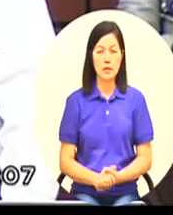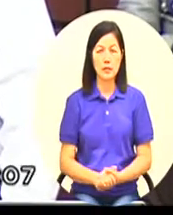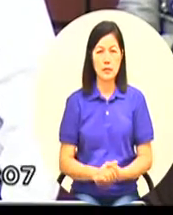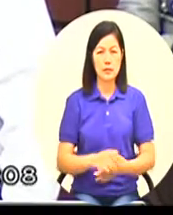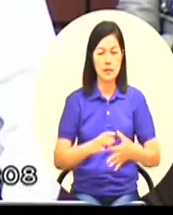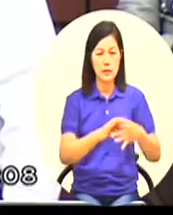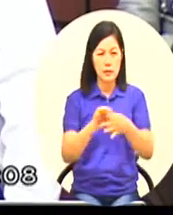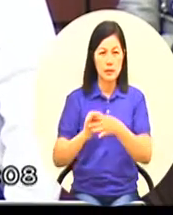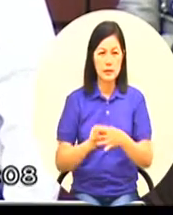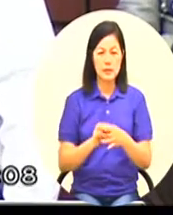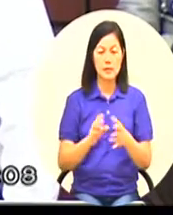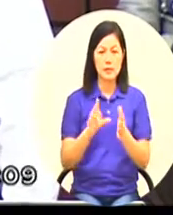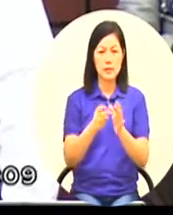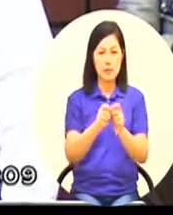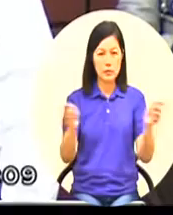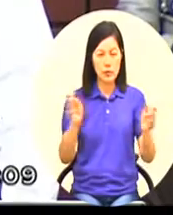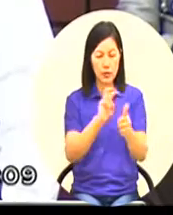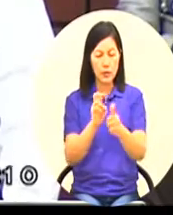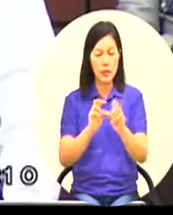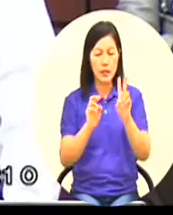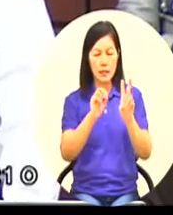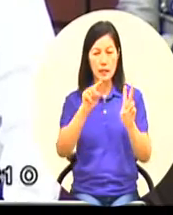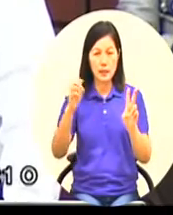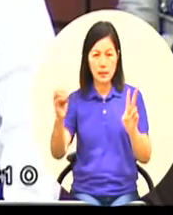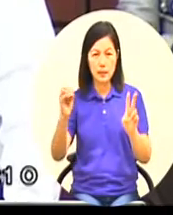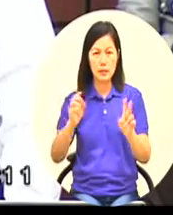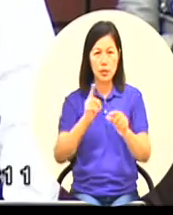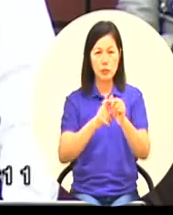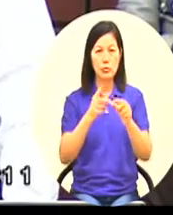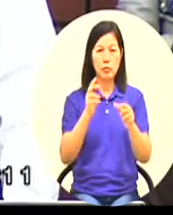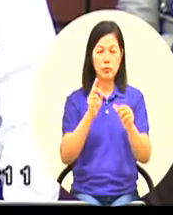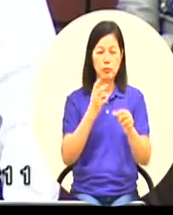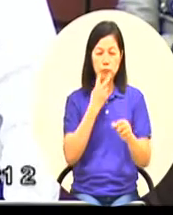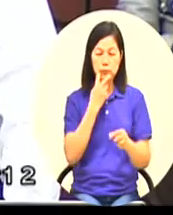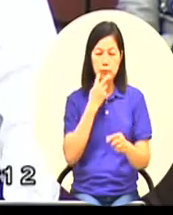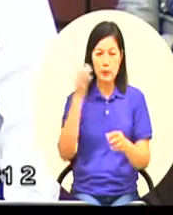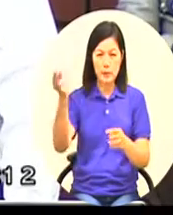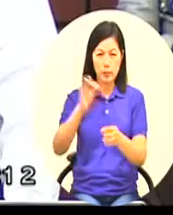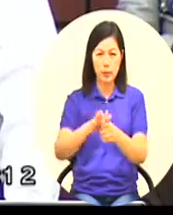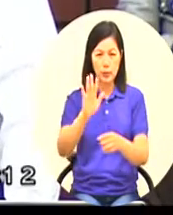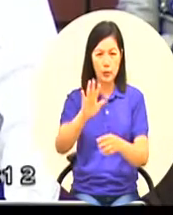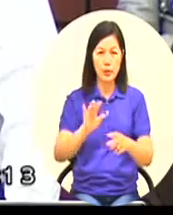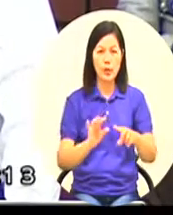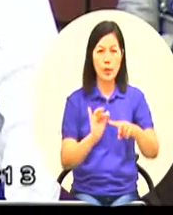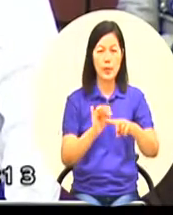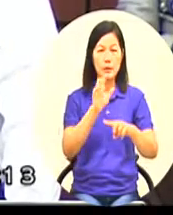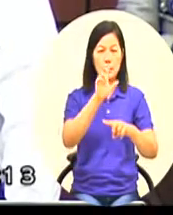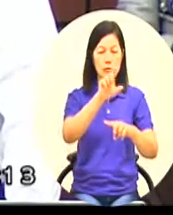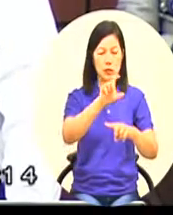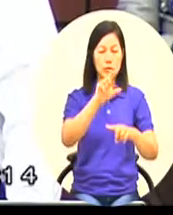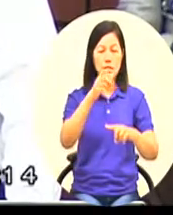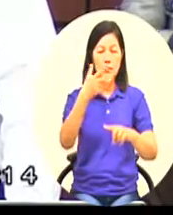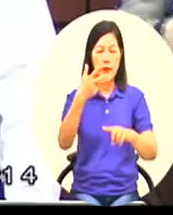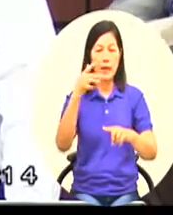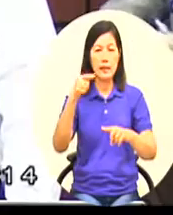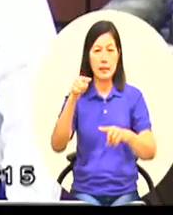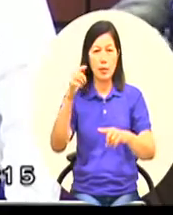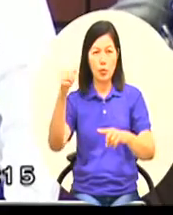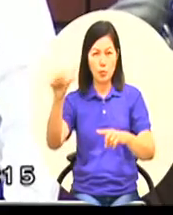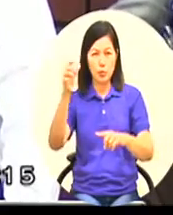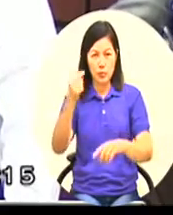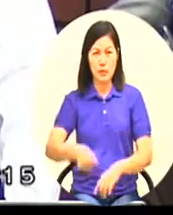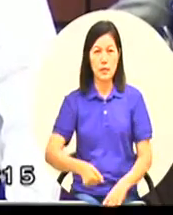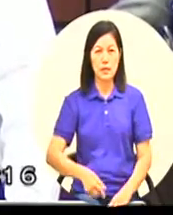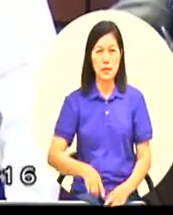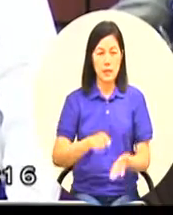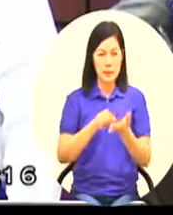长照2.0的部分，大概我们会有大概中央有编列，至少已经有68.5亿的一个预算，那是一个申